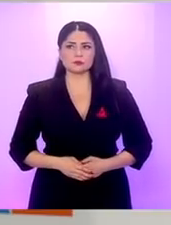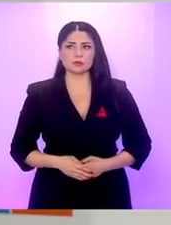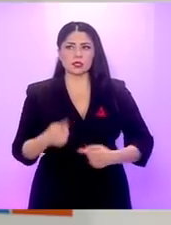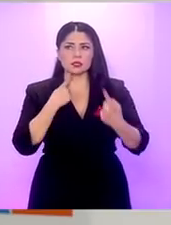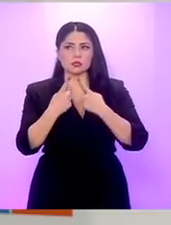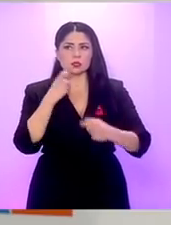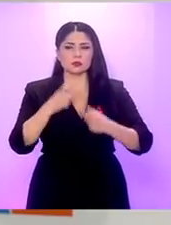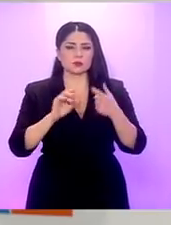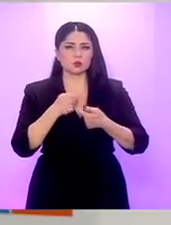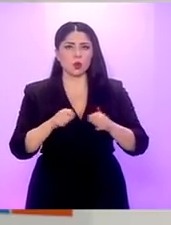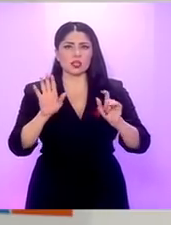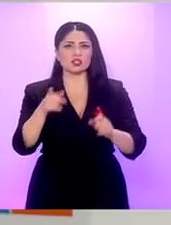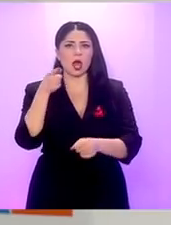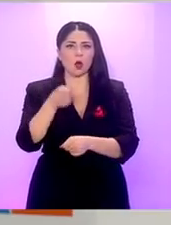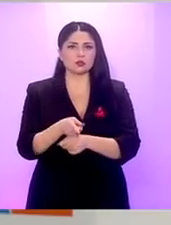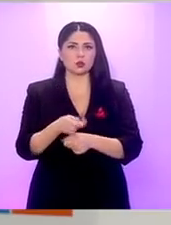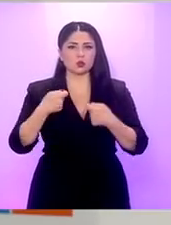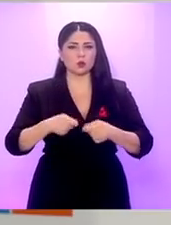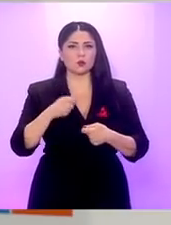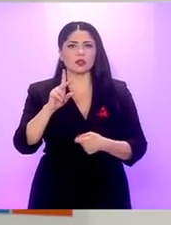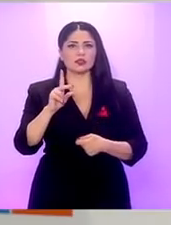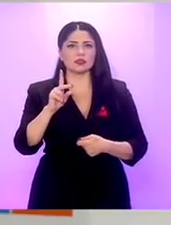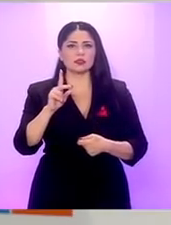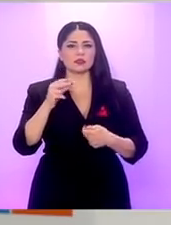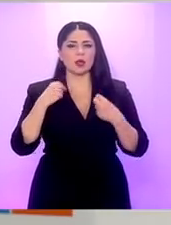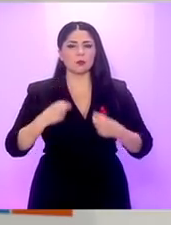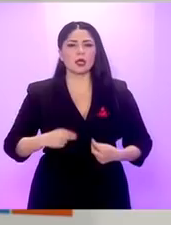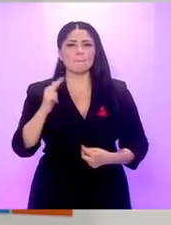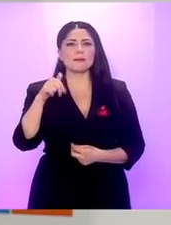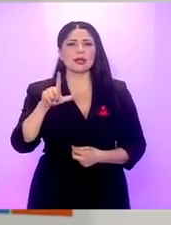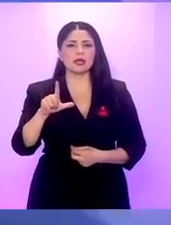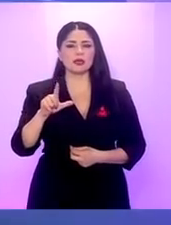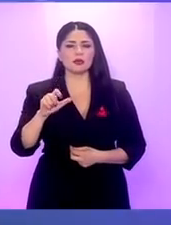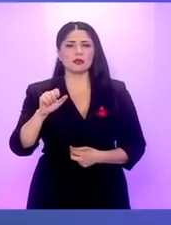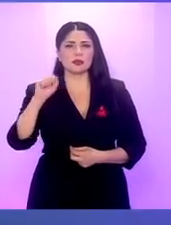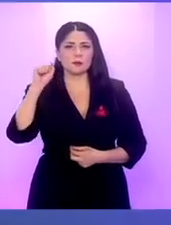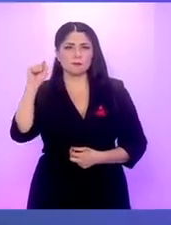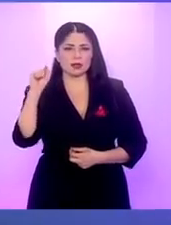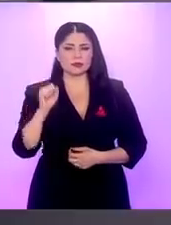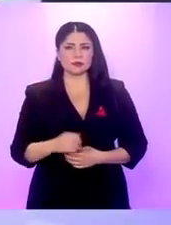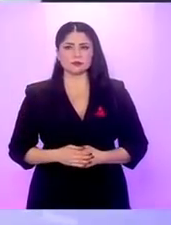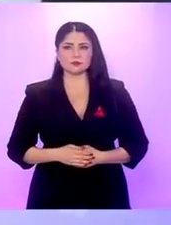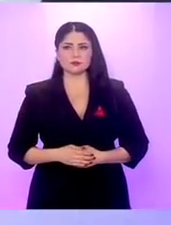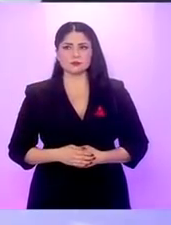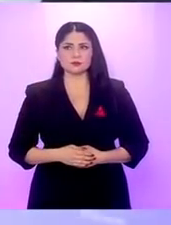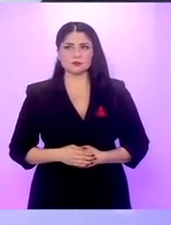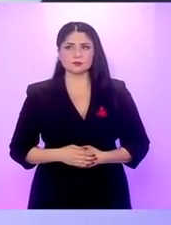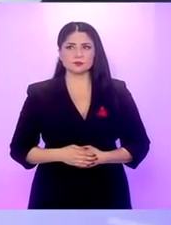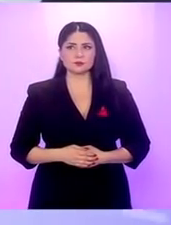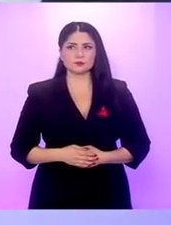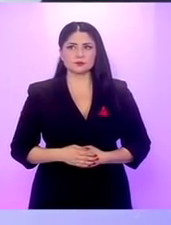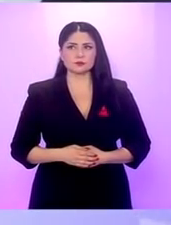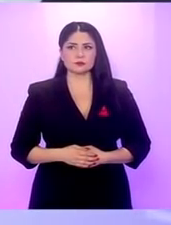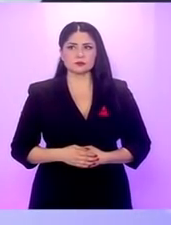despre toate aceste acuzații cu domnul Dan Vâlceanu, deputat PNL, în direct acum cu noi. Bună ziua! Bună ziua! Cu siguranță ați urmărit